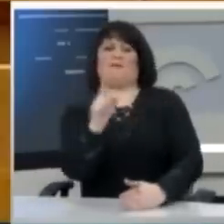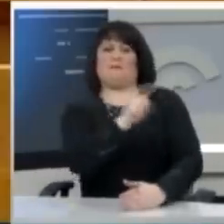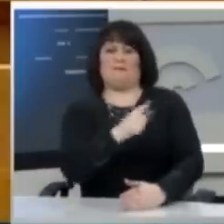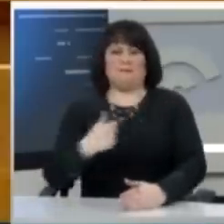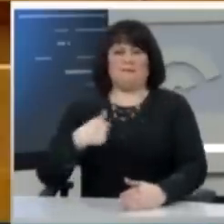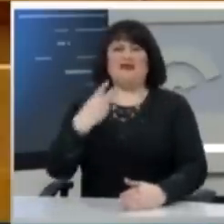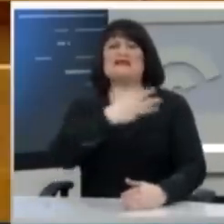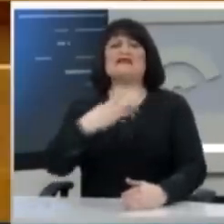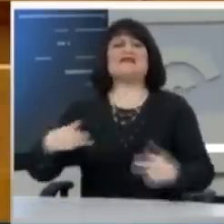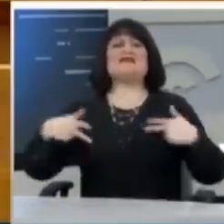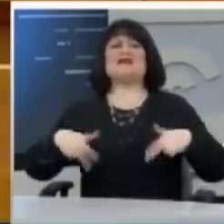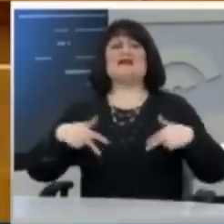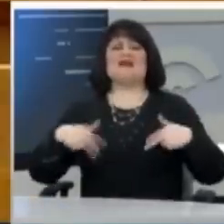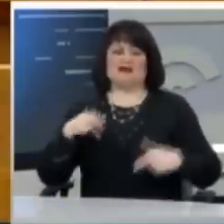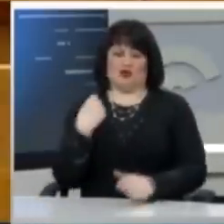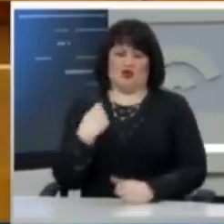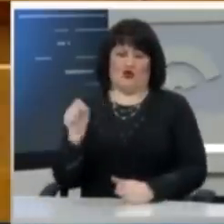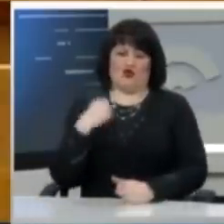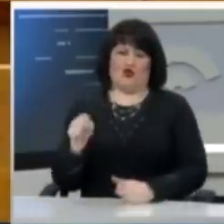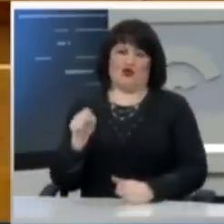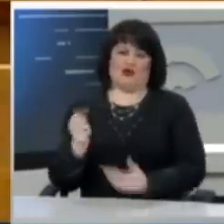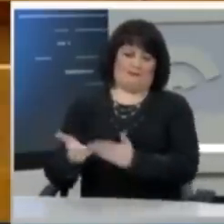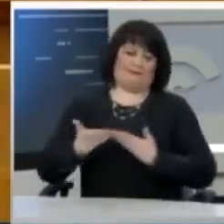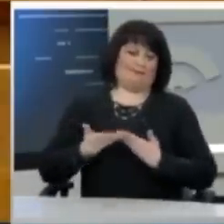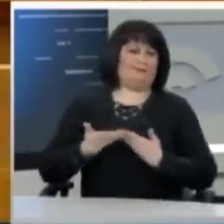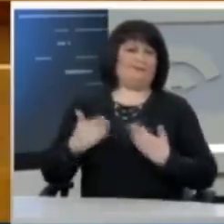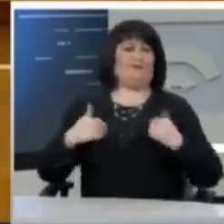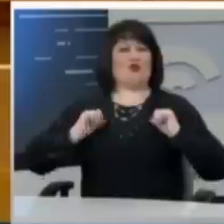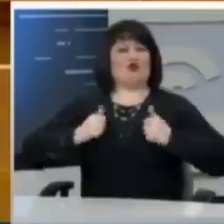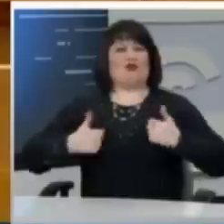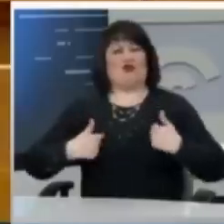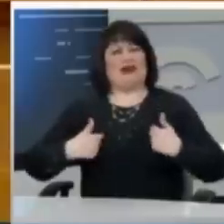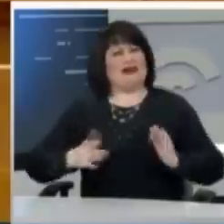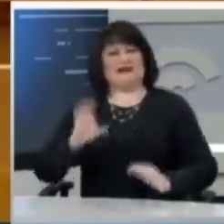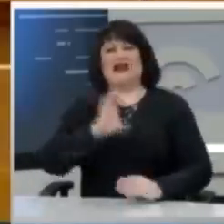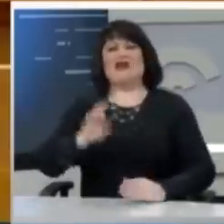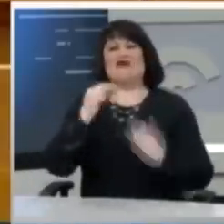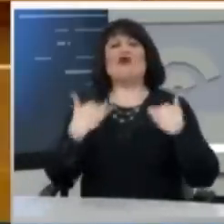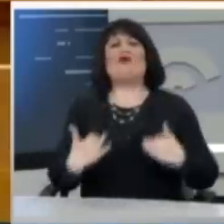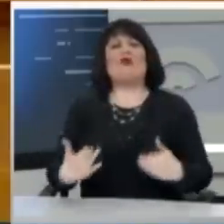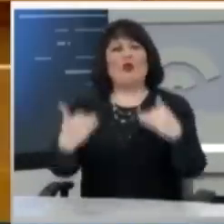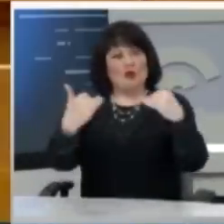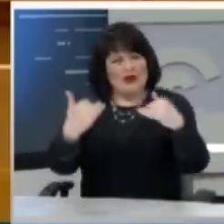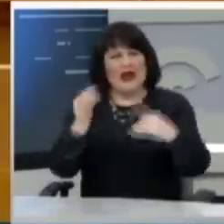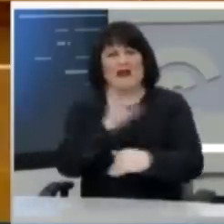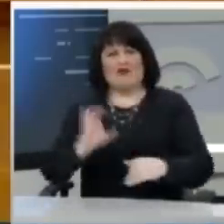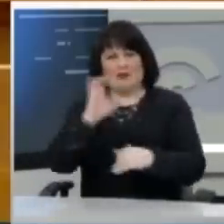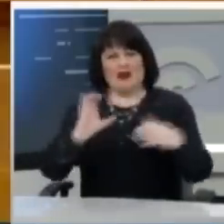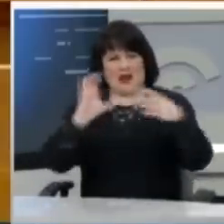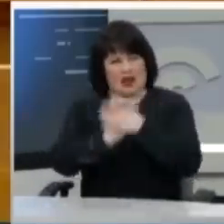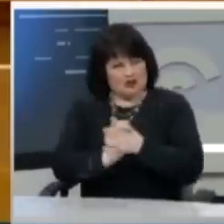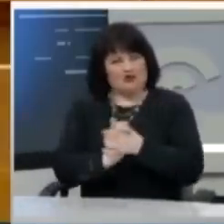κυβέρνηση ΣΥΡΙΖΑ αρνήθηκε να τα στηρίξει. Το Ευρωκοινοβούλιο και η Ευρωπαϊκή